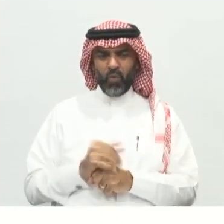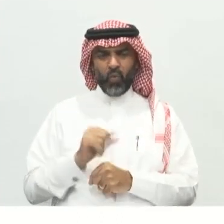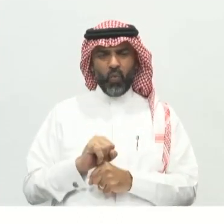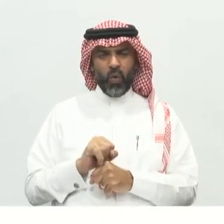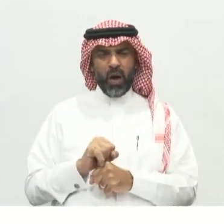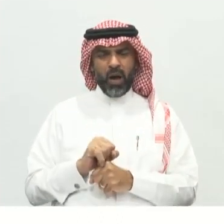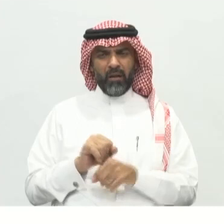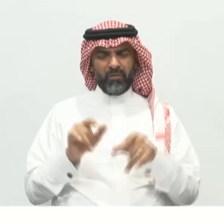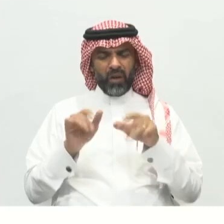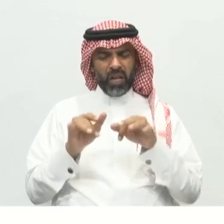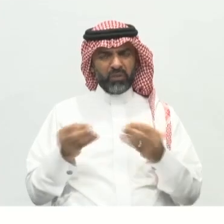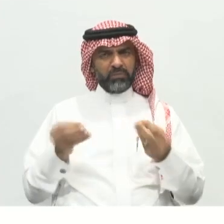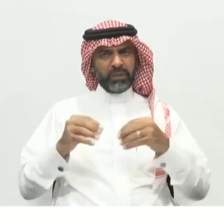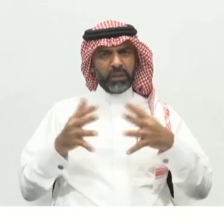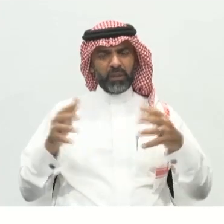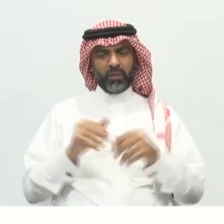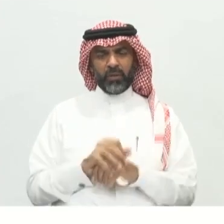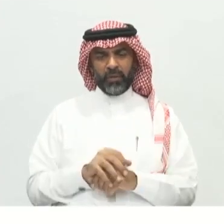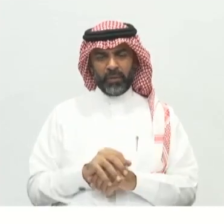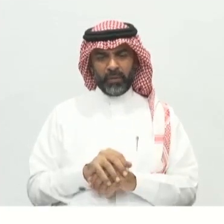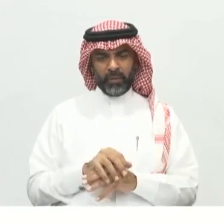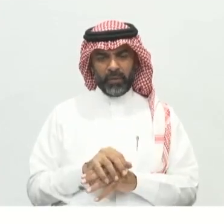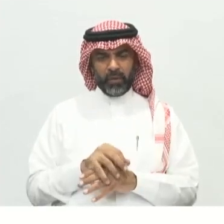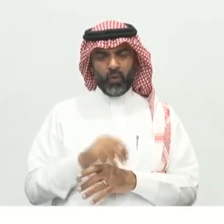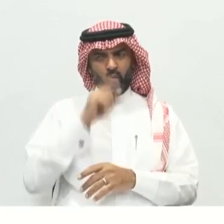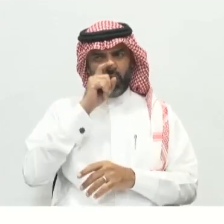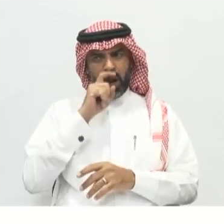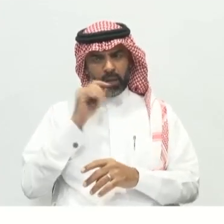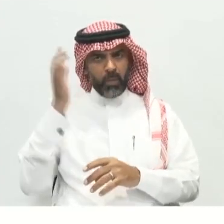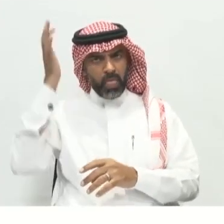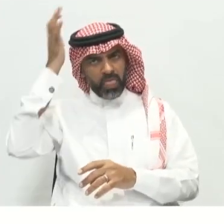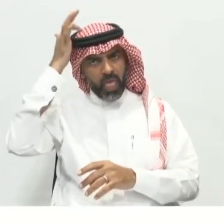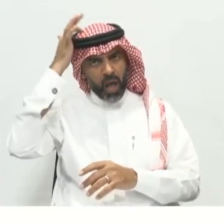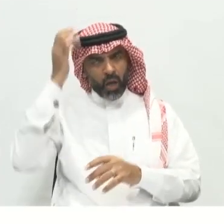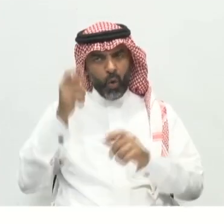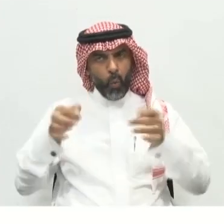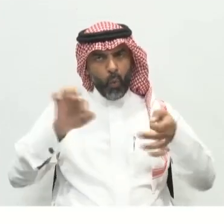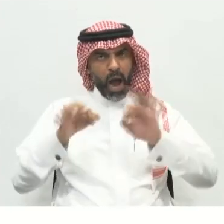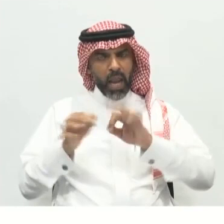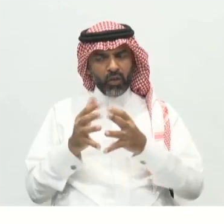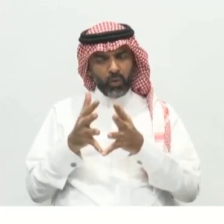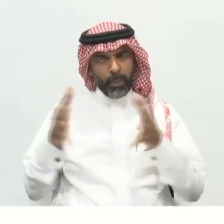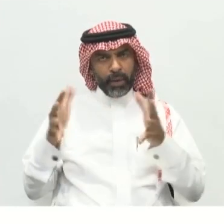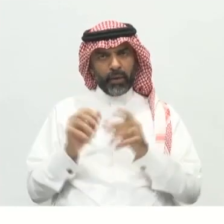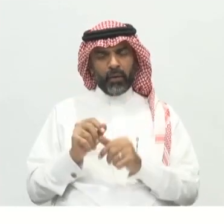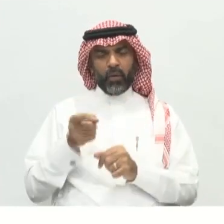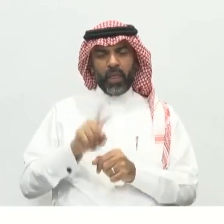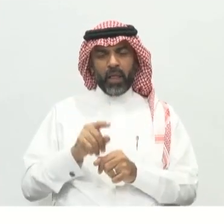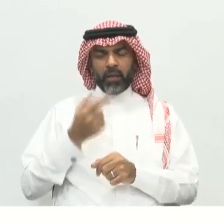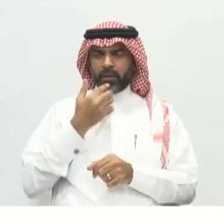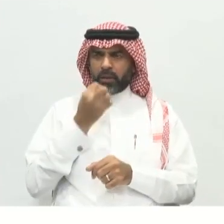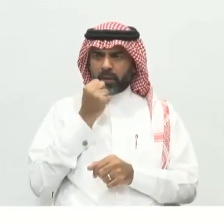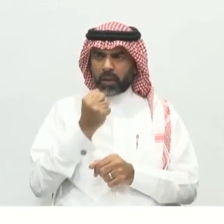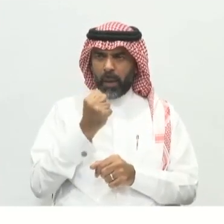حيث ستصبح مكلفه على الجهاز من ناحيه استخدام وحده المعالجه والذاكره ايضا قد يكون من الصعب فهم